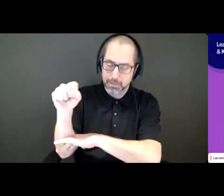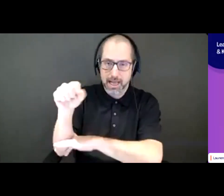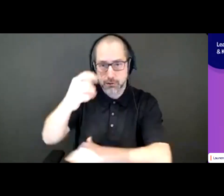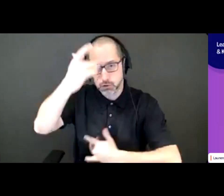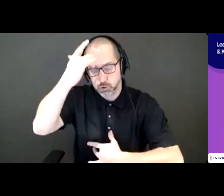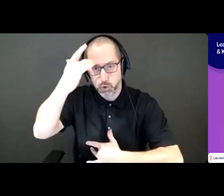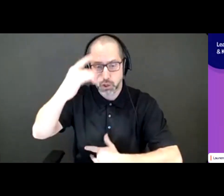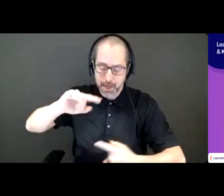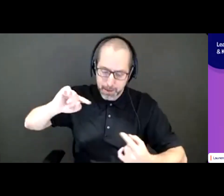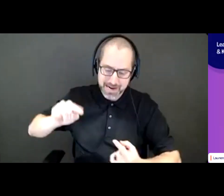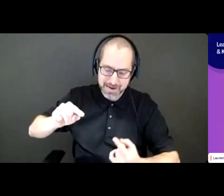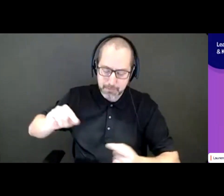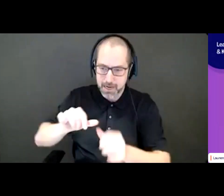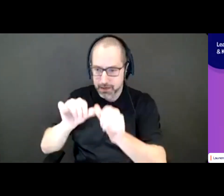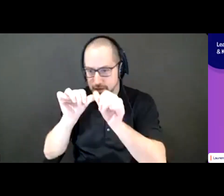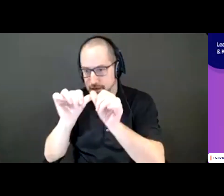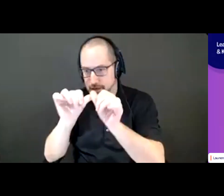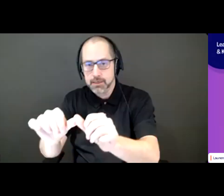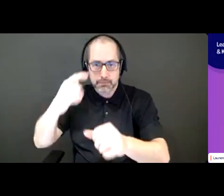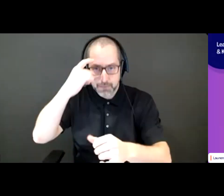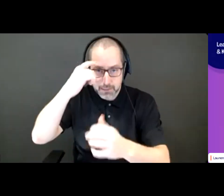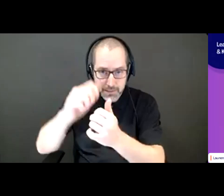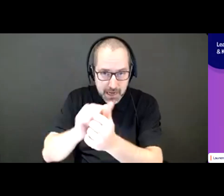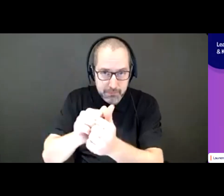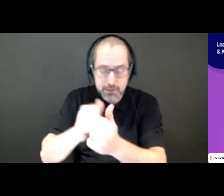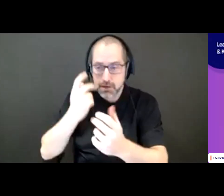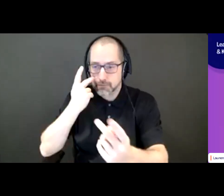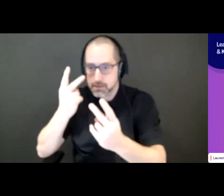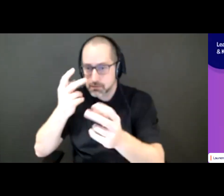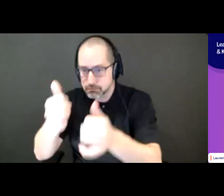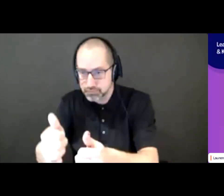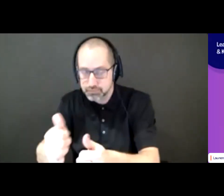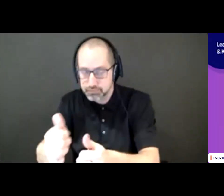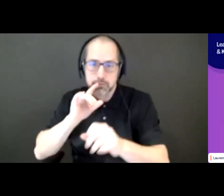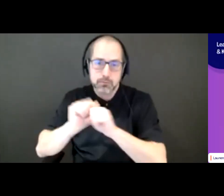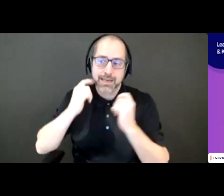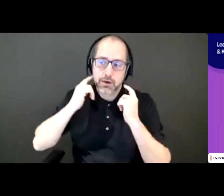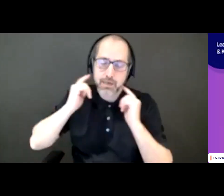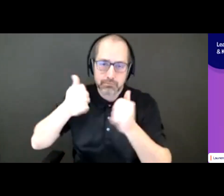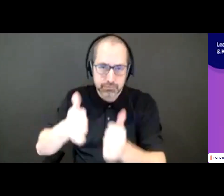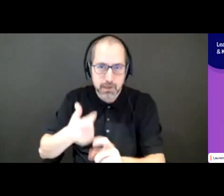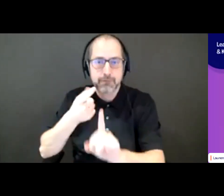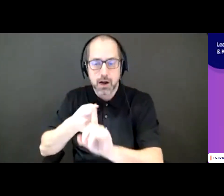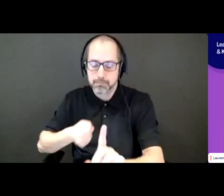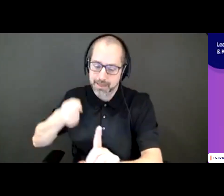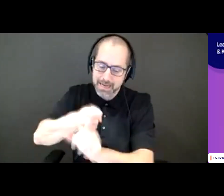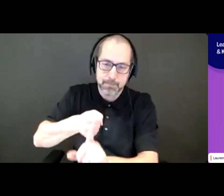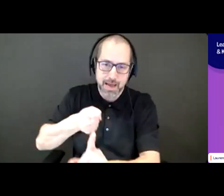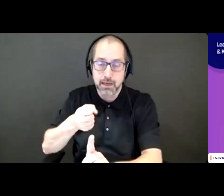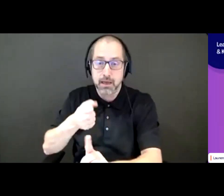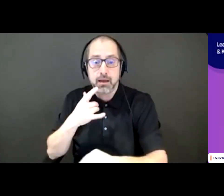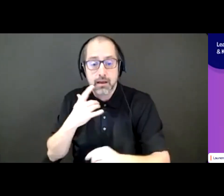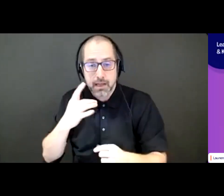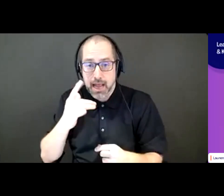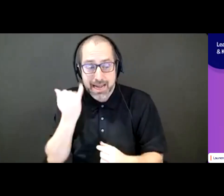chronique des enjeux neurologiques des problèmes de vision elle a de la misère en tendre et